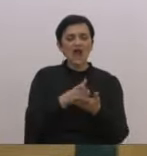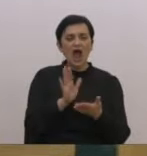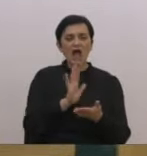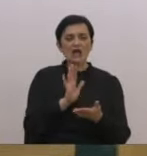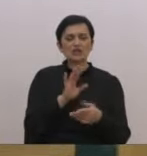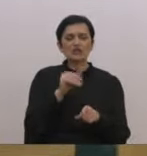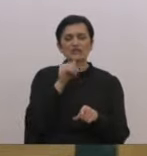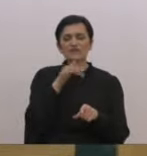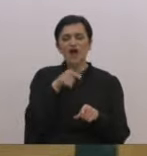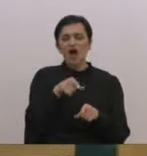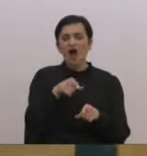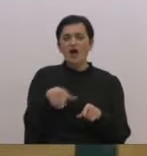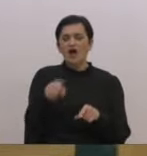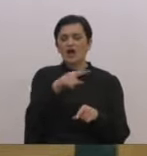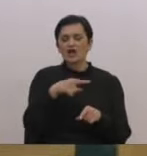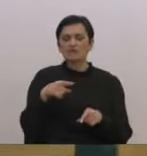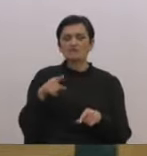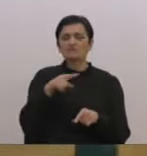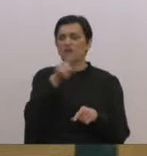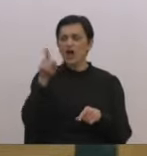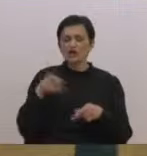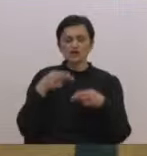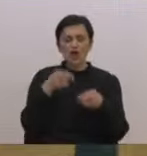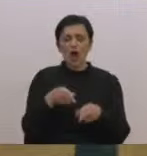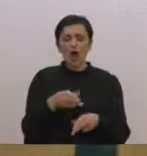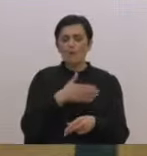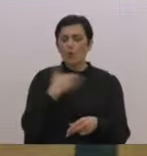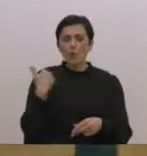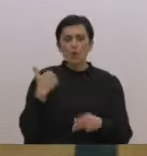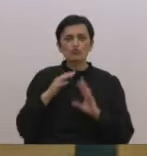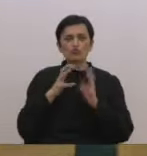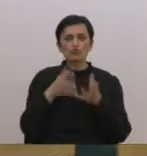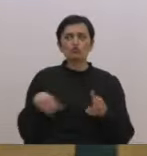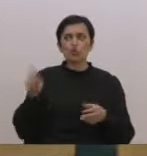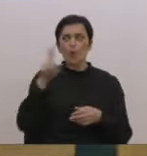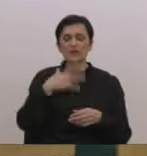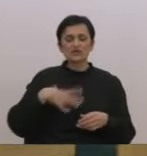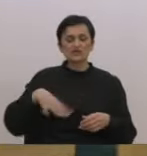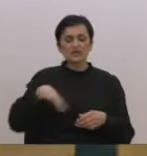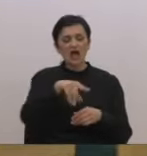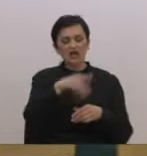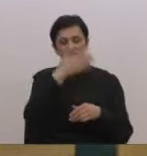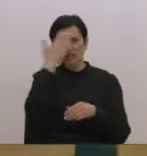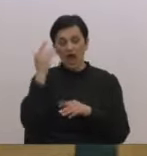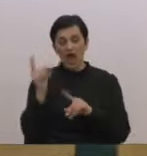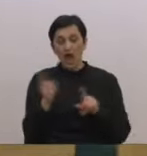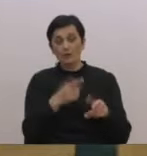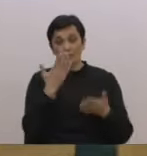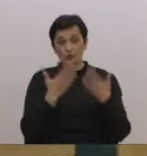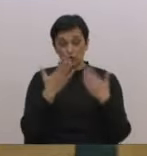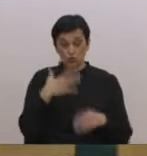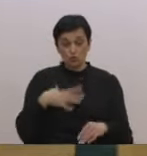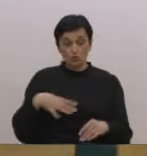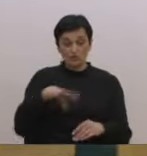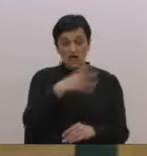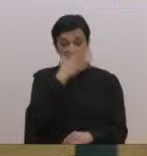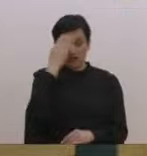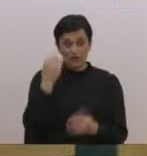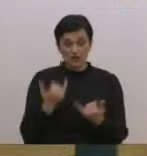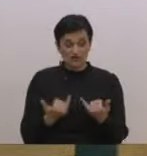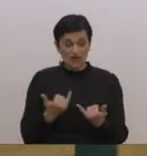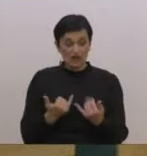ამ ქვეყანაში არავის აღარ უნდა ჩამოსვლა და მთელ მსოფლიოს თითქოს საქართველო დაავიწყდა. თუ საქართველო დაავიწყდა, თუ დღეს